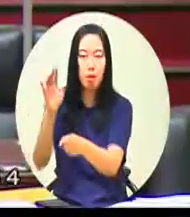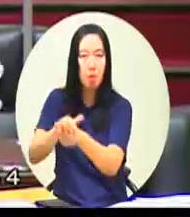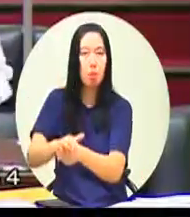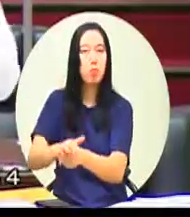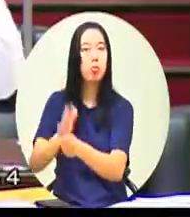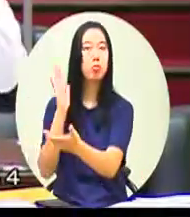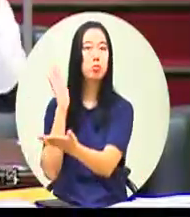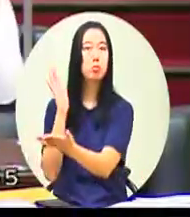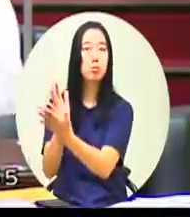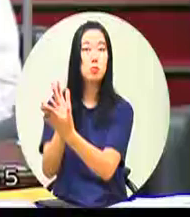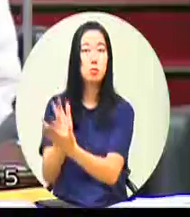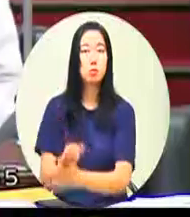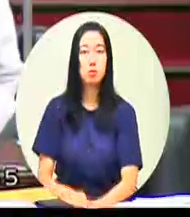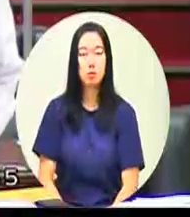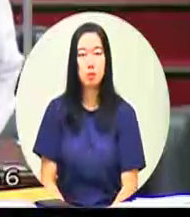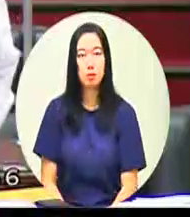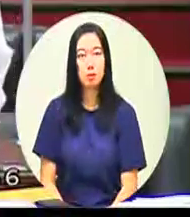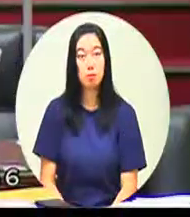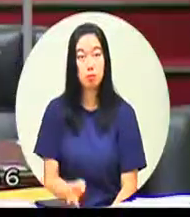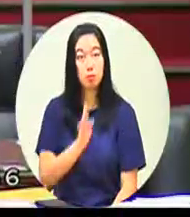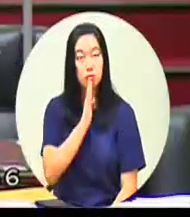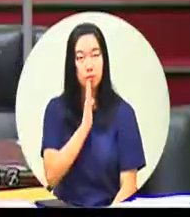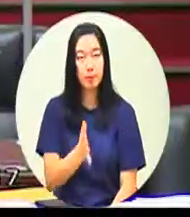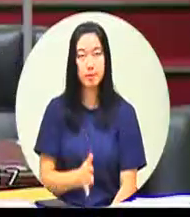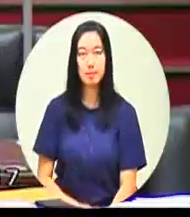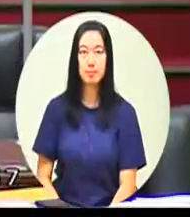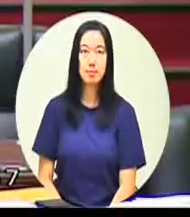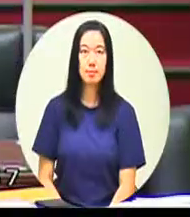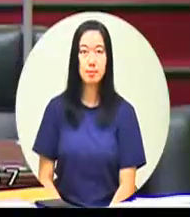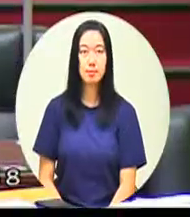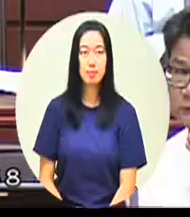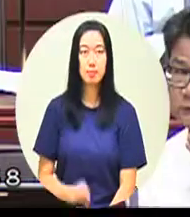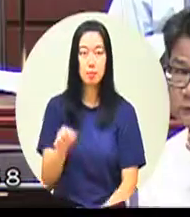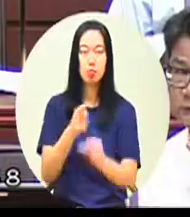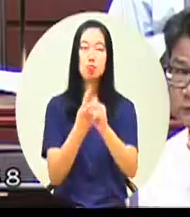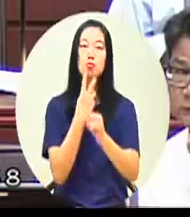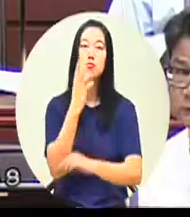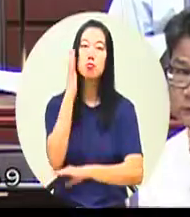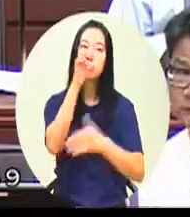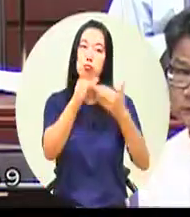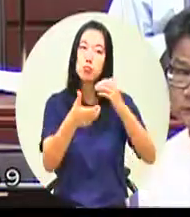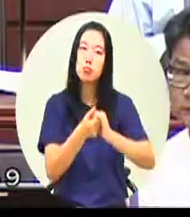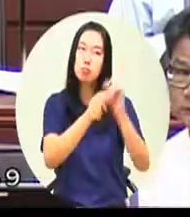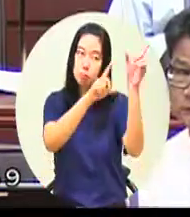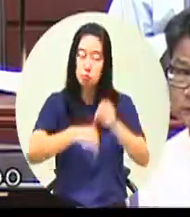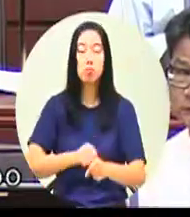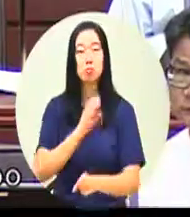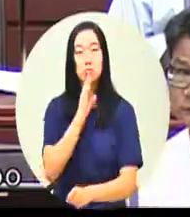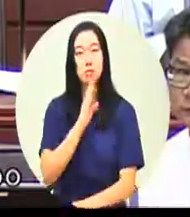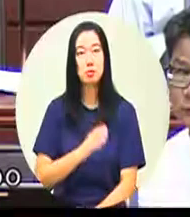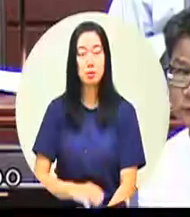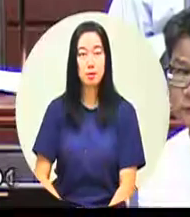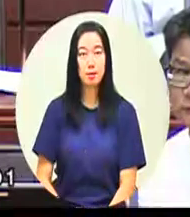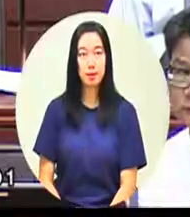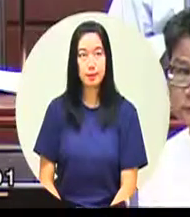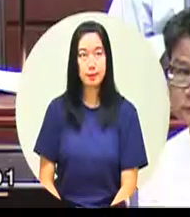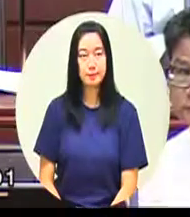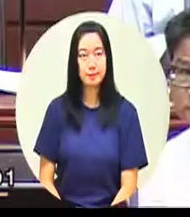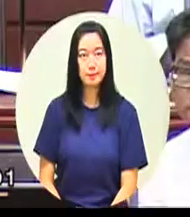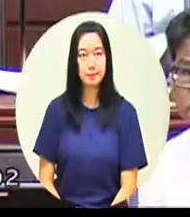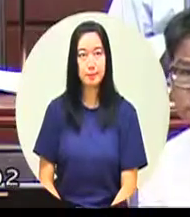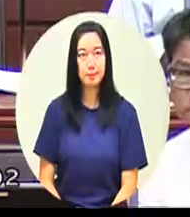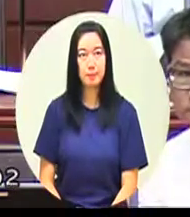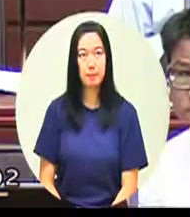后，我们不补助，是不是有这样的一个情况？ 我想这是中央规定的一个天然灾害救助办法里面所有的，就是说， 我想